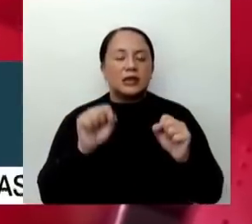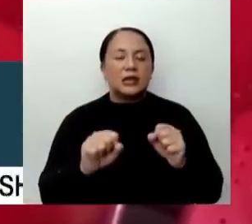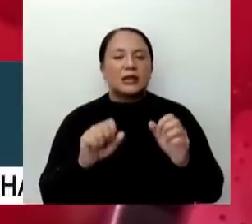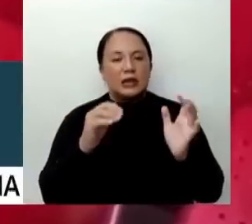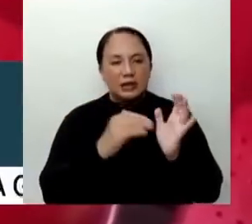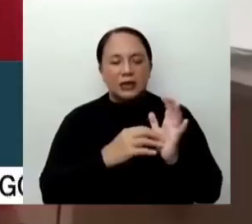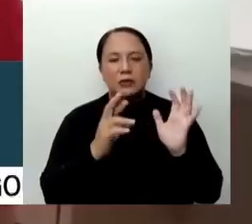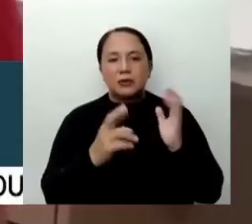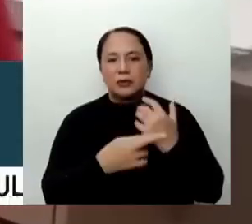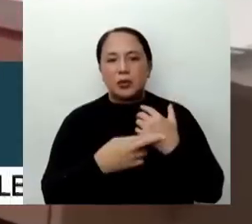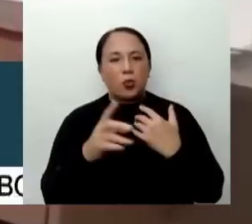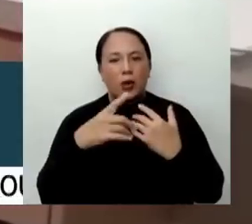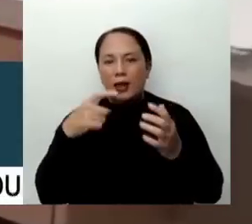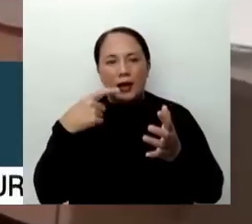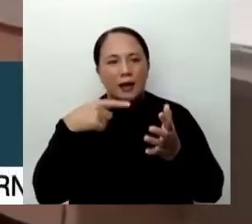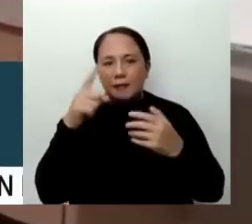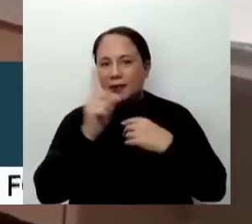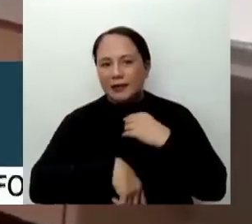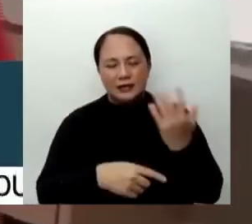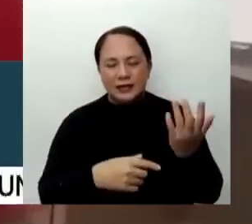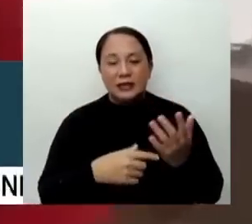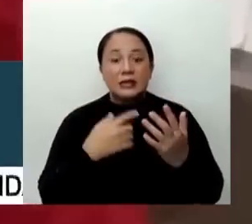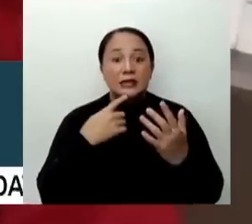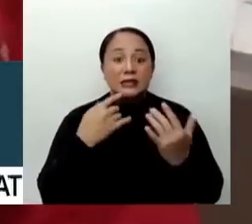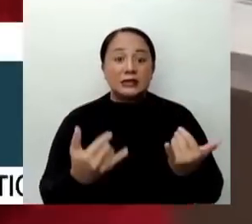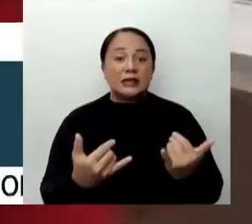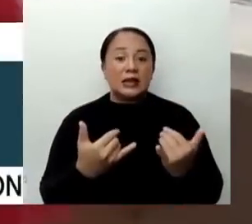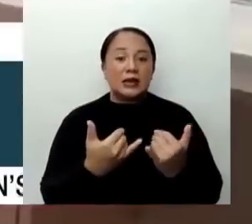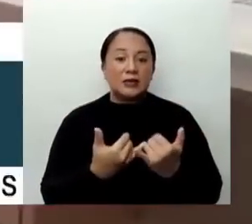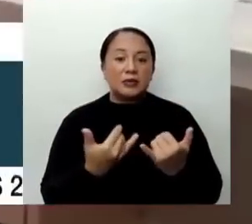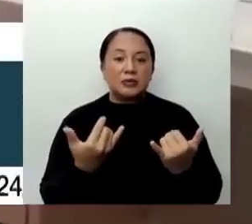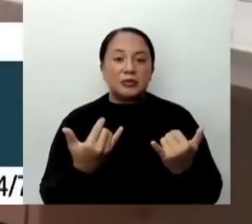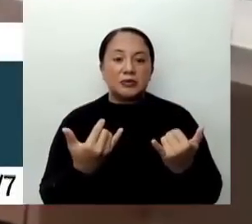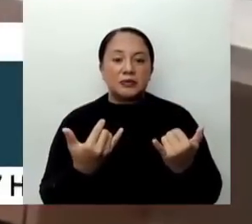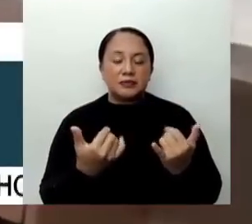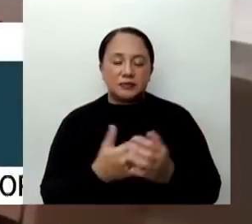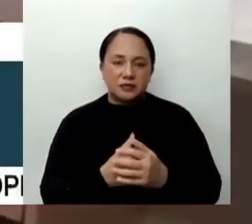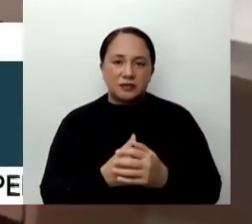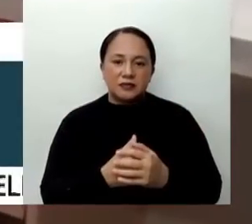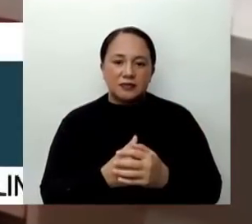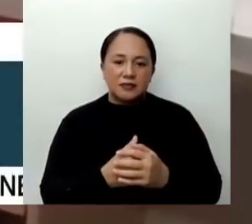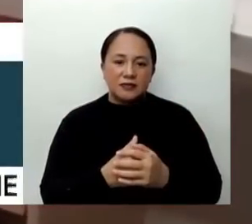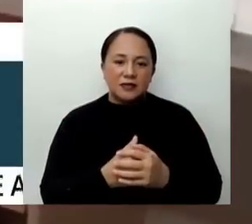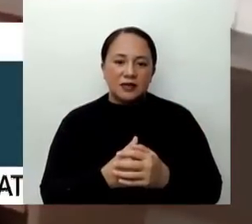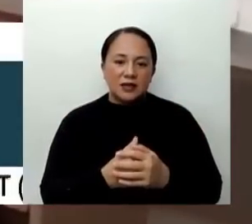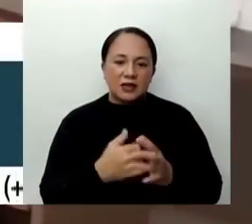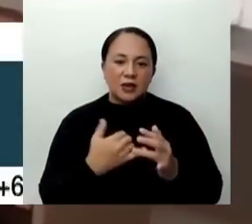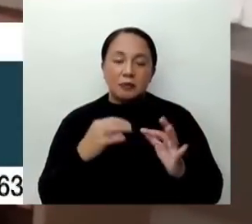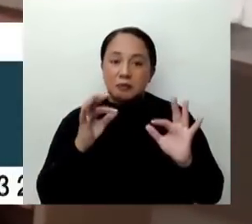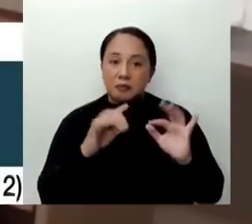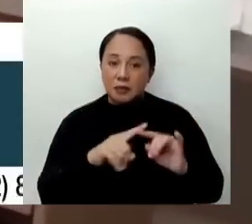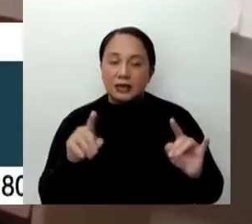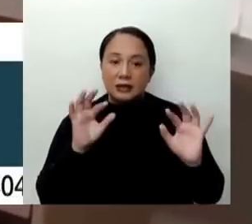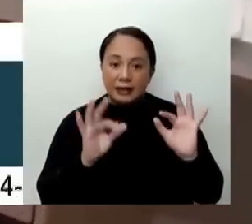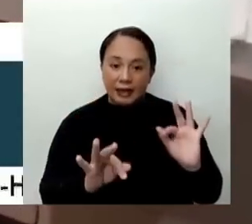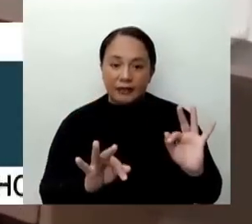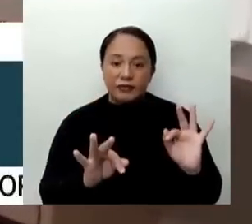without extra cost. Actually po, sa ngayon po, wala pa kaming cancel trips. Pero po pagka naman po at